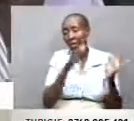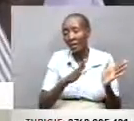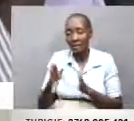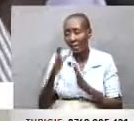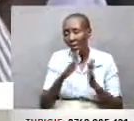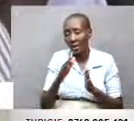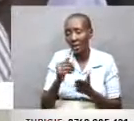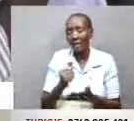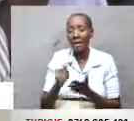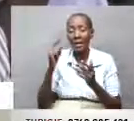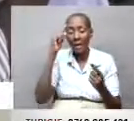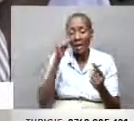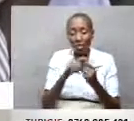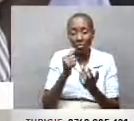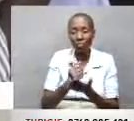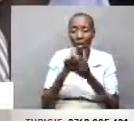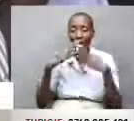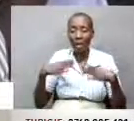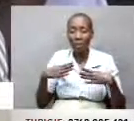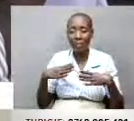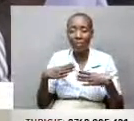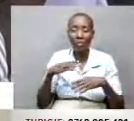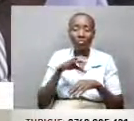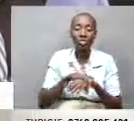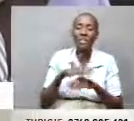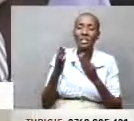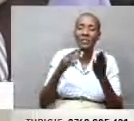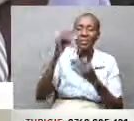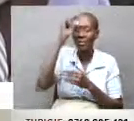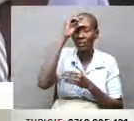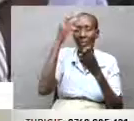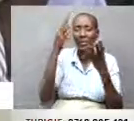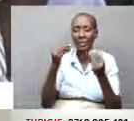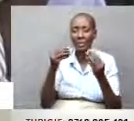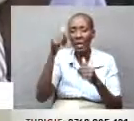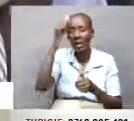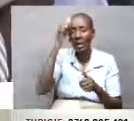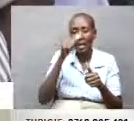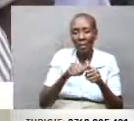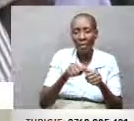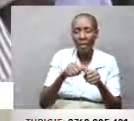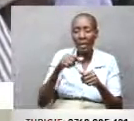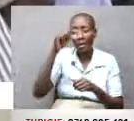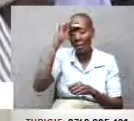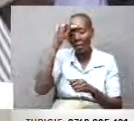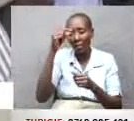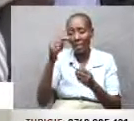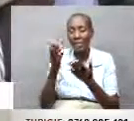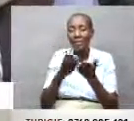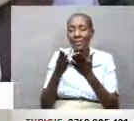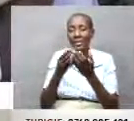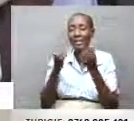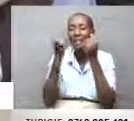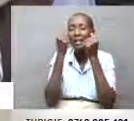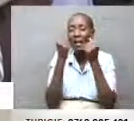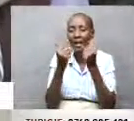wananchi kupata huduma za serikali kwa urahisi. Ikumbukwe wamekuwa na wakati mgumu wa kupata huduma za serikali. Nikiwa